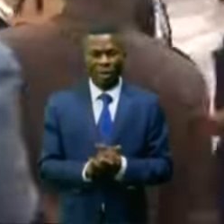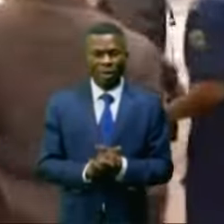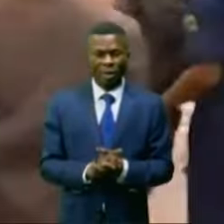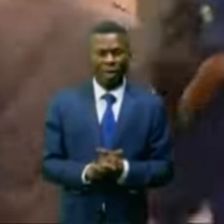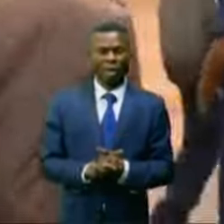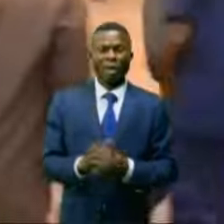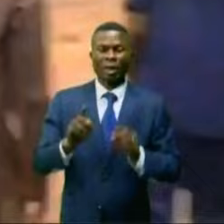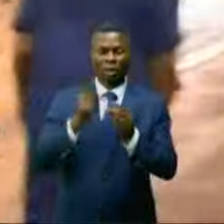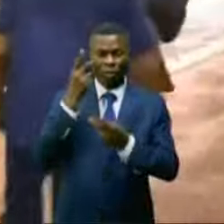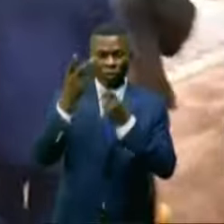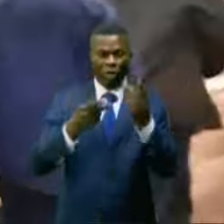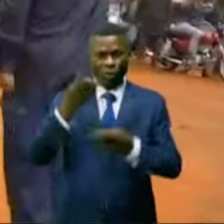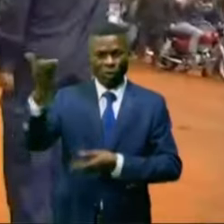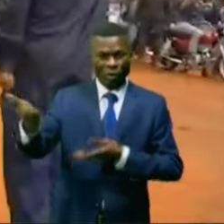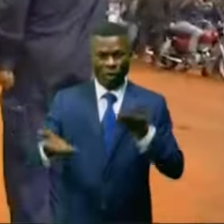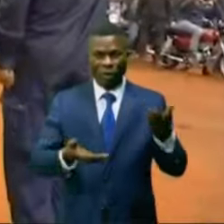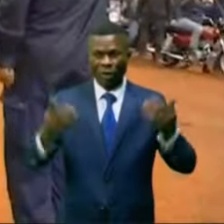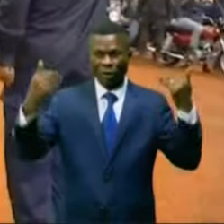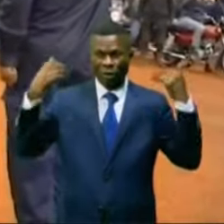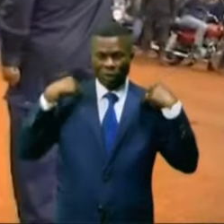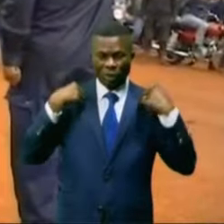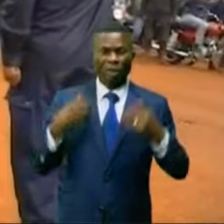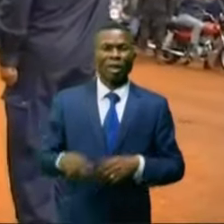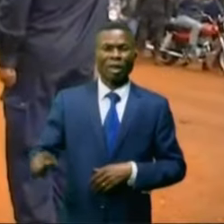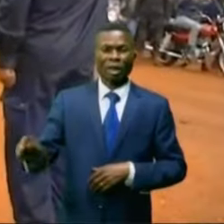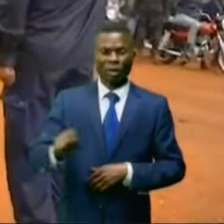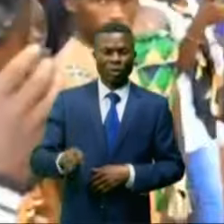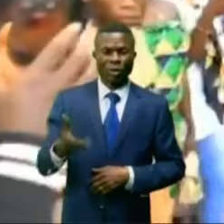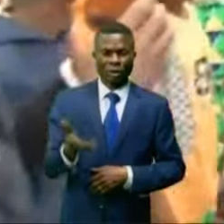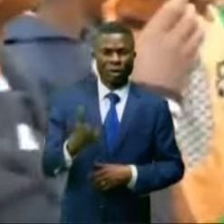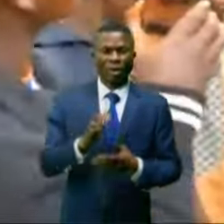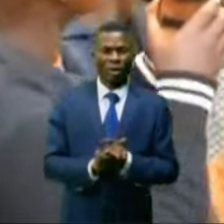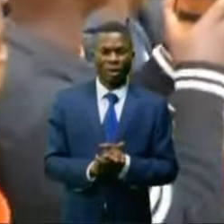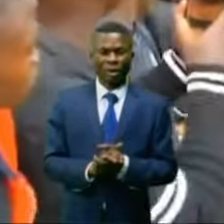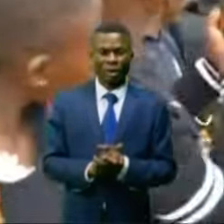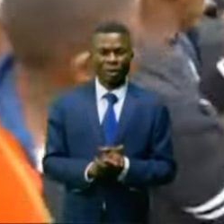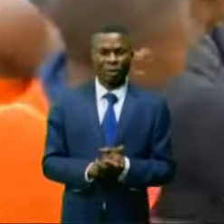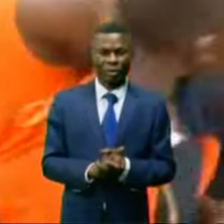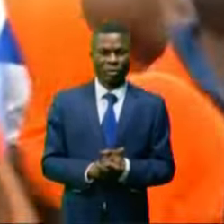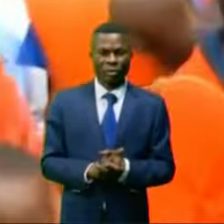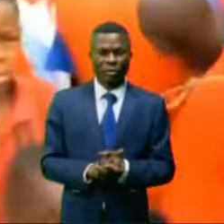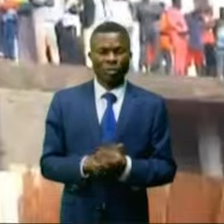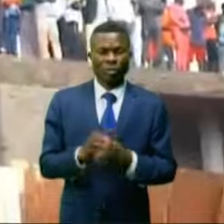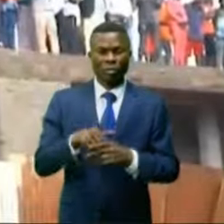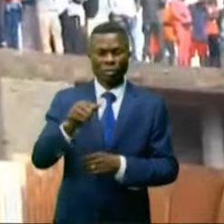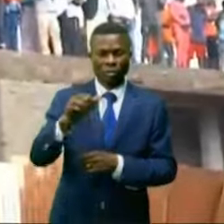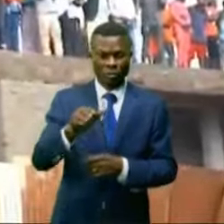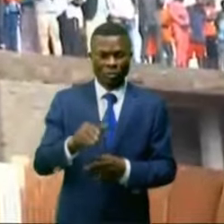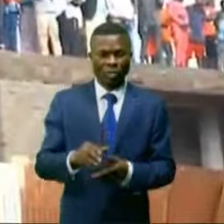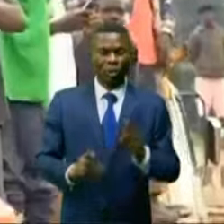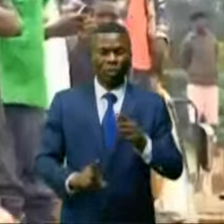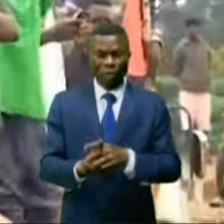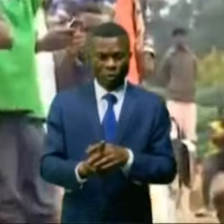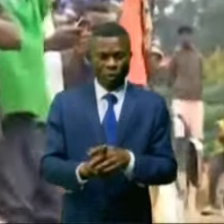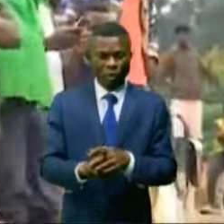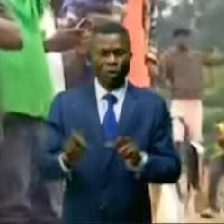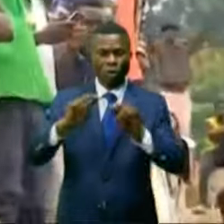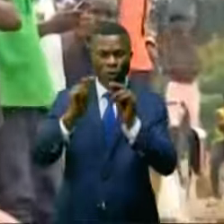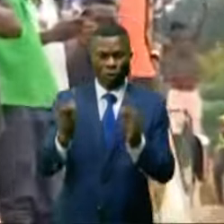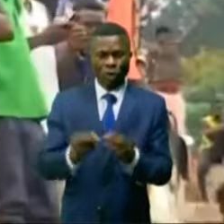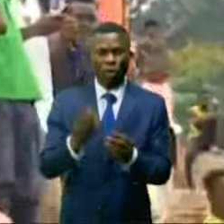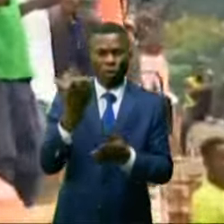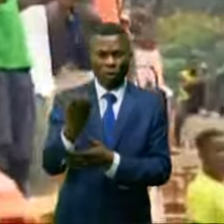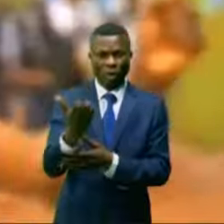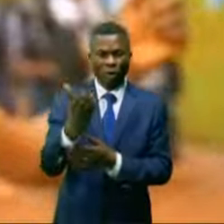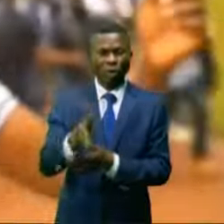main d'accueil par l'administrateur Dieudonné Magaïmissa, des anonymes sortis spontanément de leur coin oblige